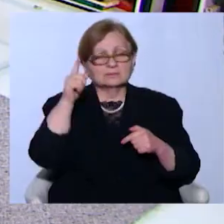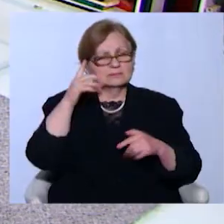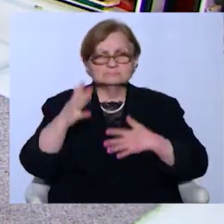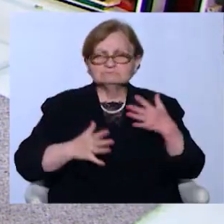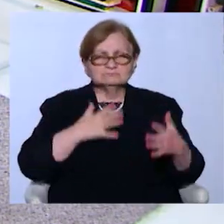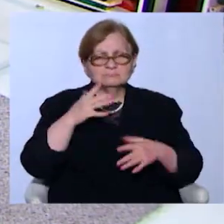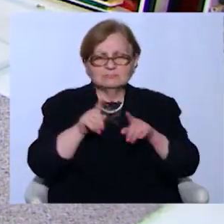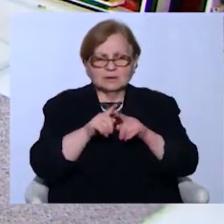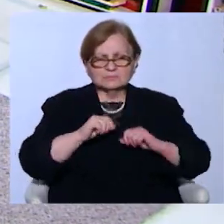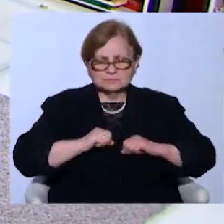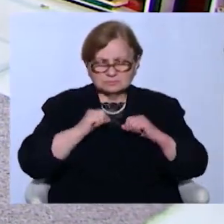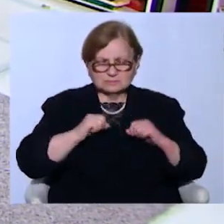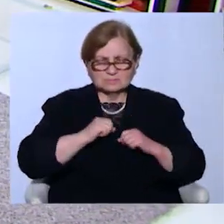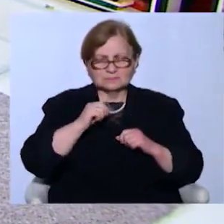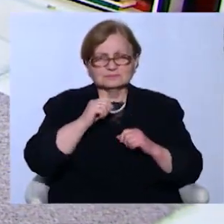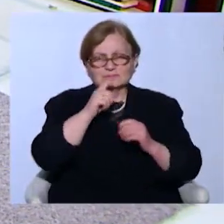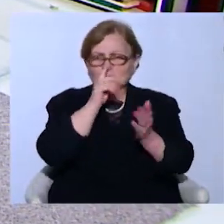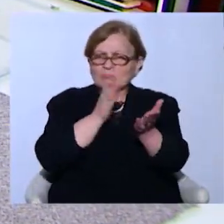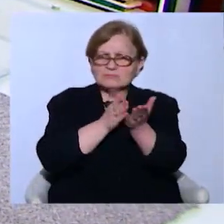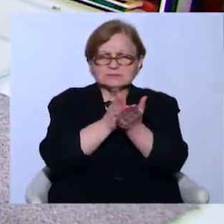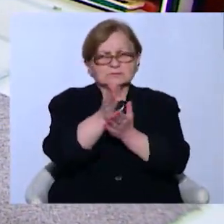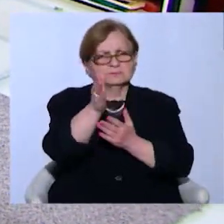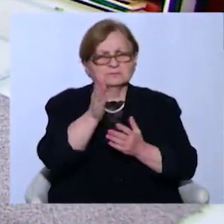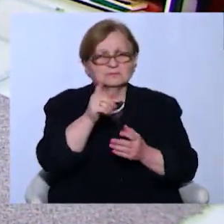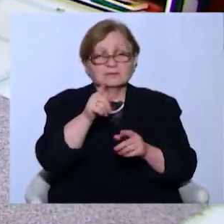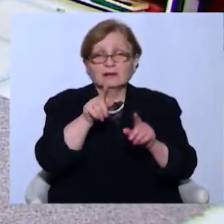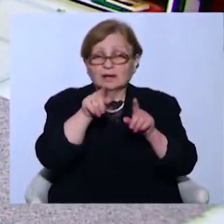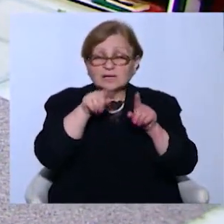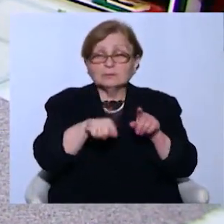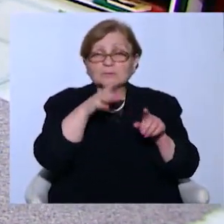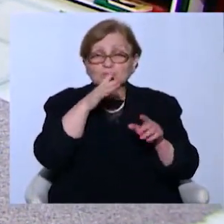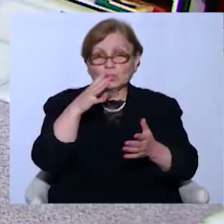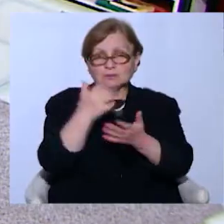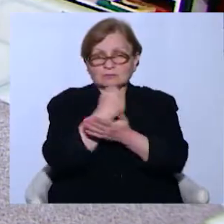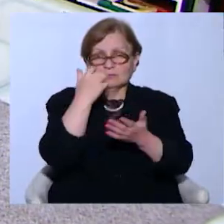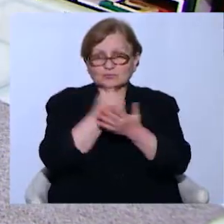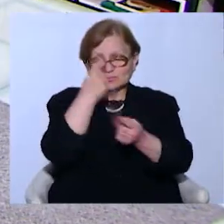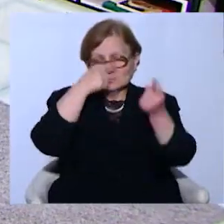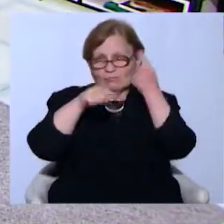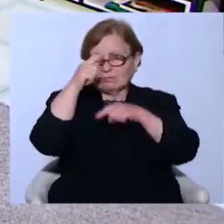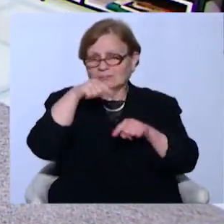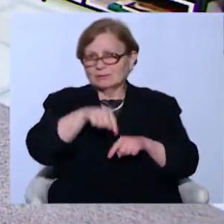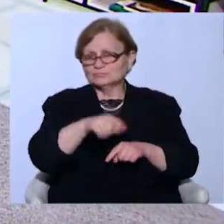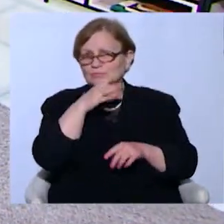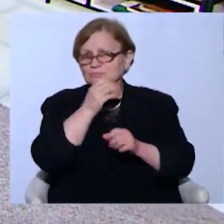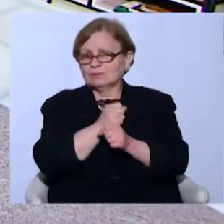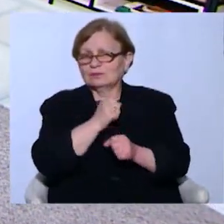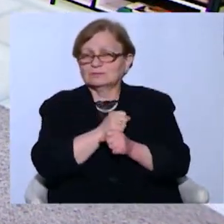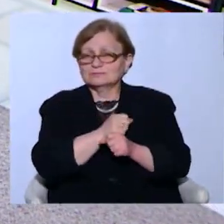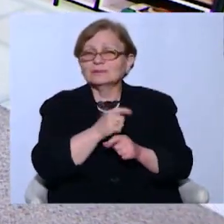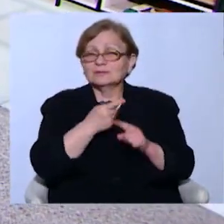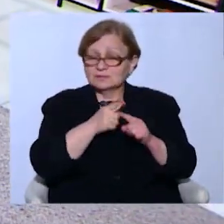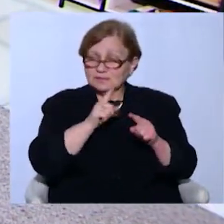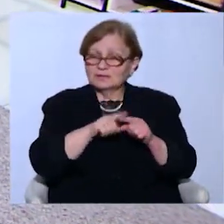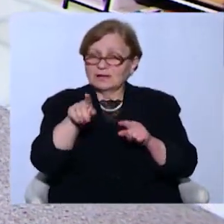დაკარგა, მიზან დასახული იყო და გააკეთა რამდენიმე მნიშვნელოვანი აღმოჩენა. ეს იმის მაგალითია, რომ არ უნდა